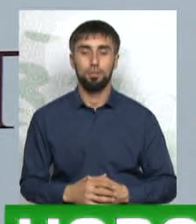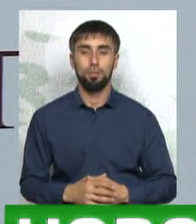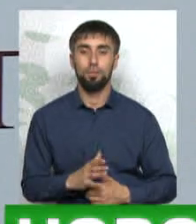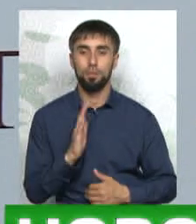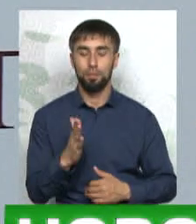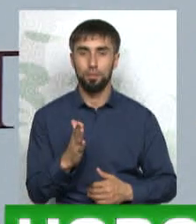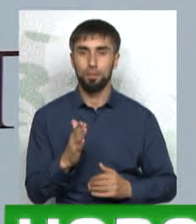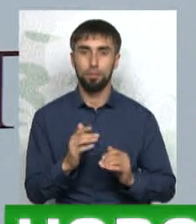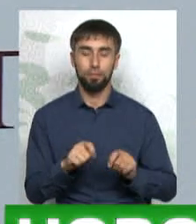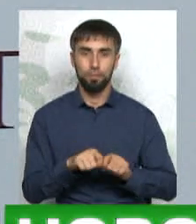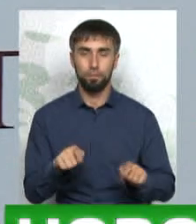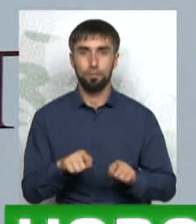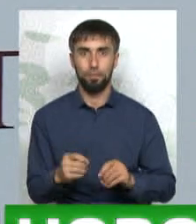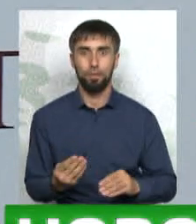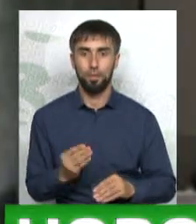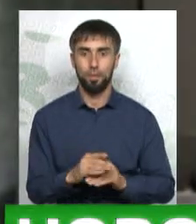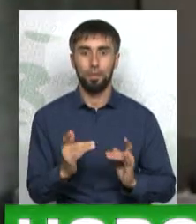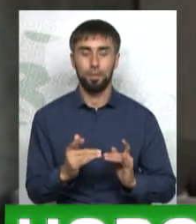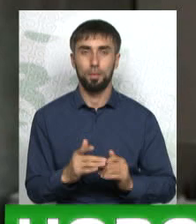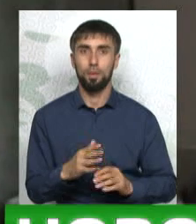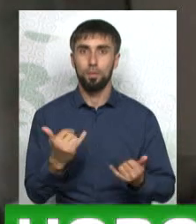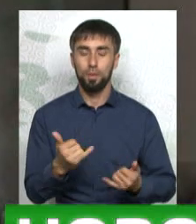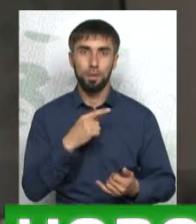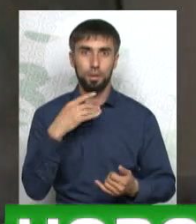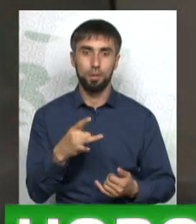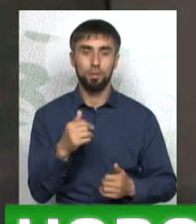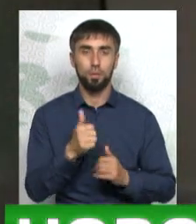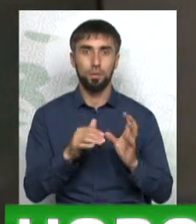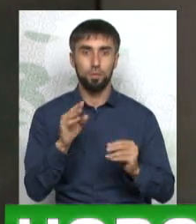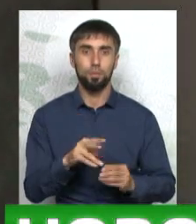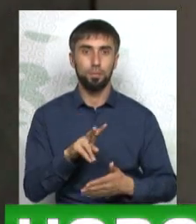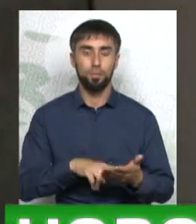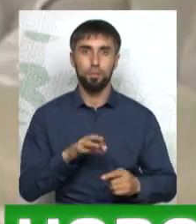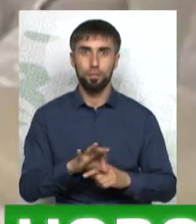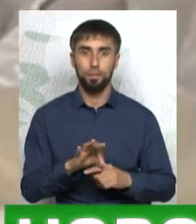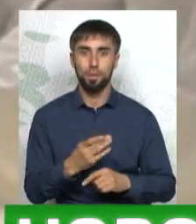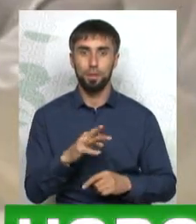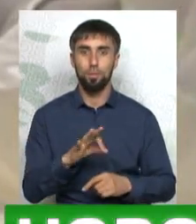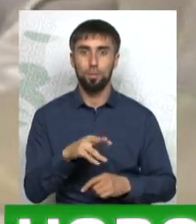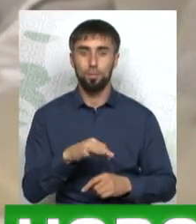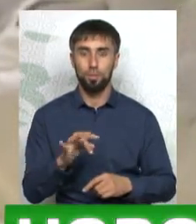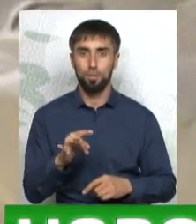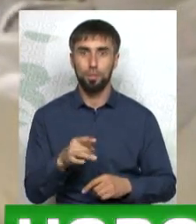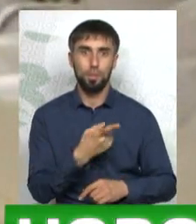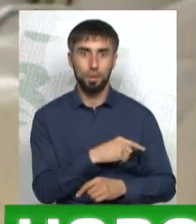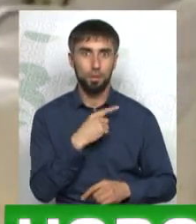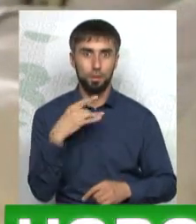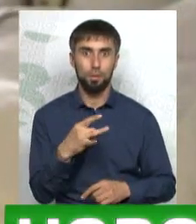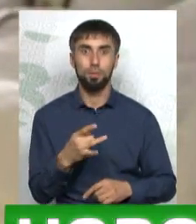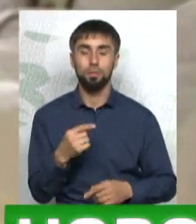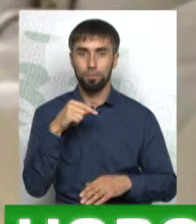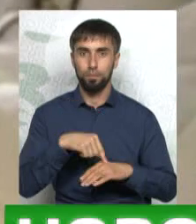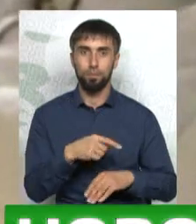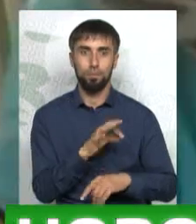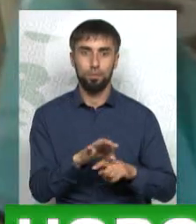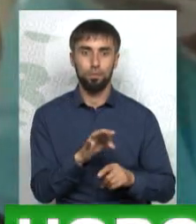будут разворачиваться дополнительные койки. Сегодня в Ингушетии чаще всего регистрируют заболевших штаммом омикрон. В больницах республики еще попадают